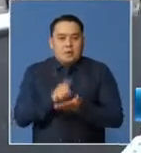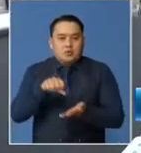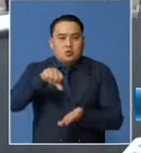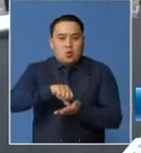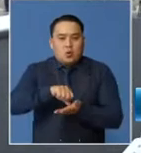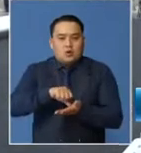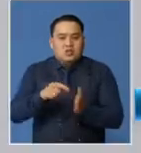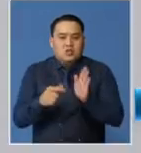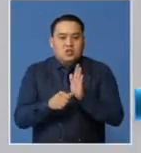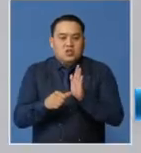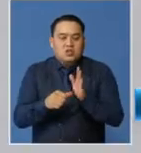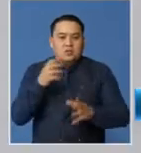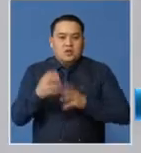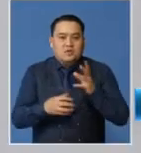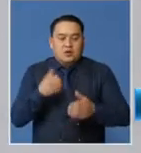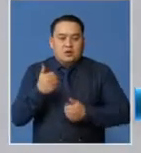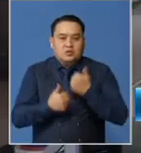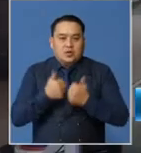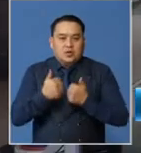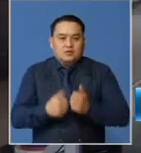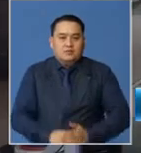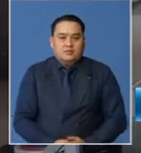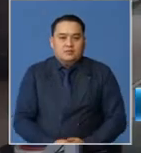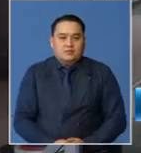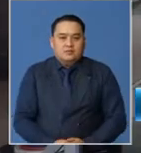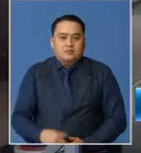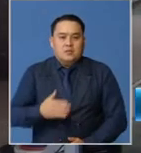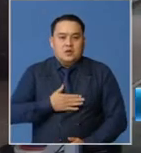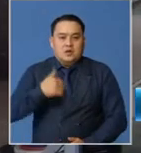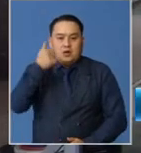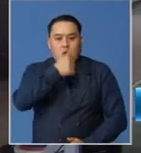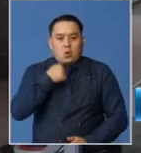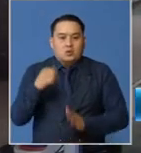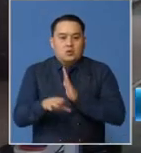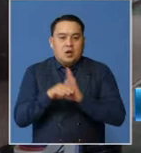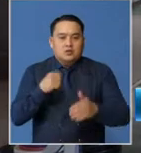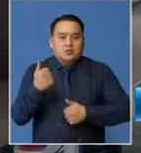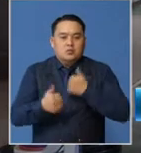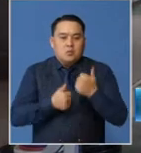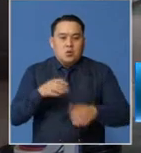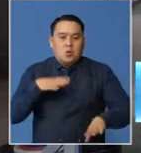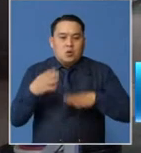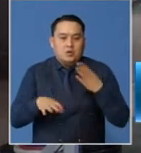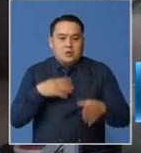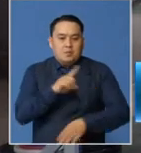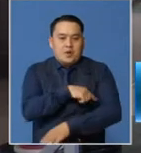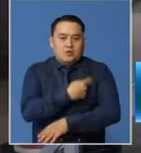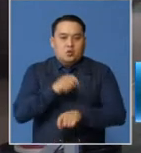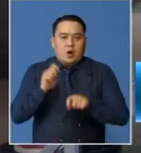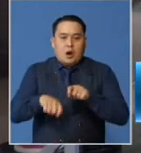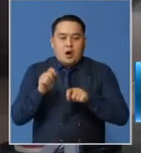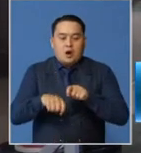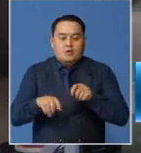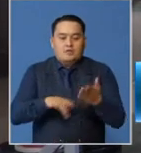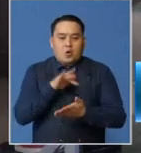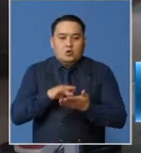принять участие как минимум в 6 мировых стартах. Год начали мы сборы Это сперва по медицинскому обследованию в